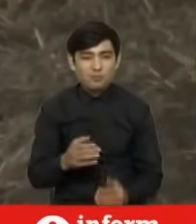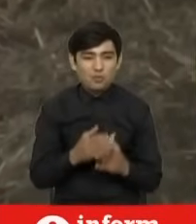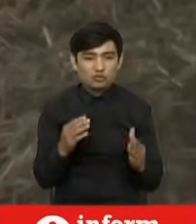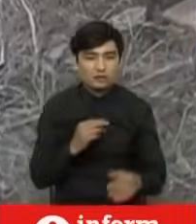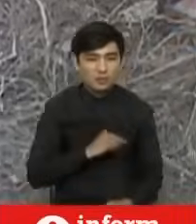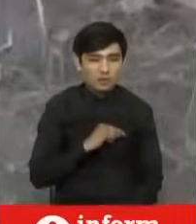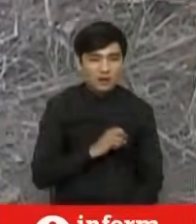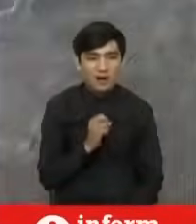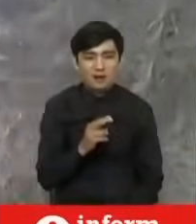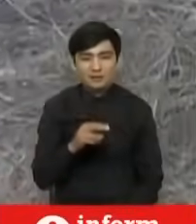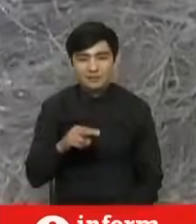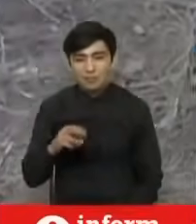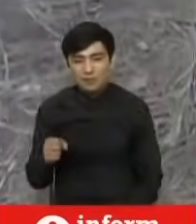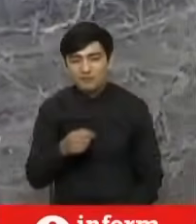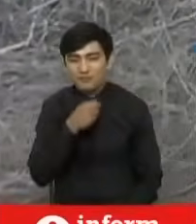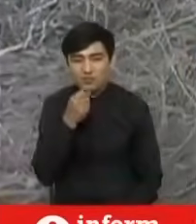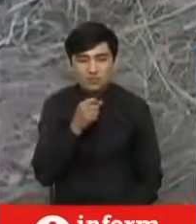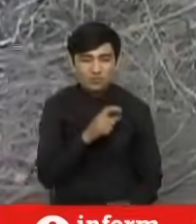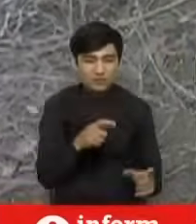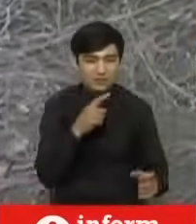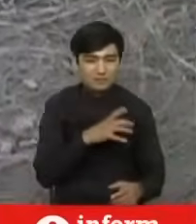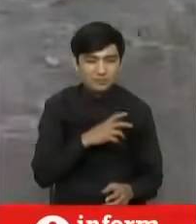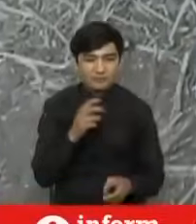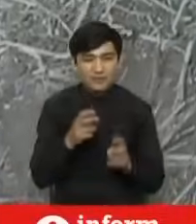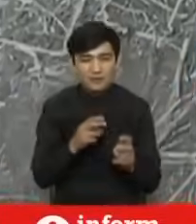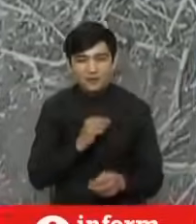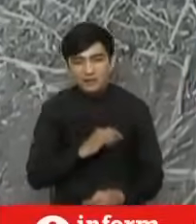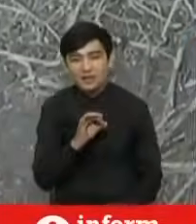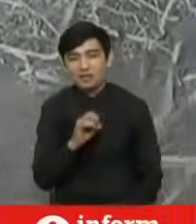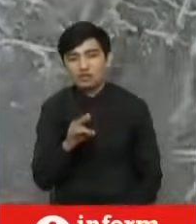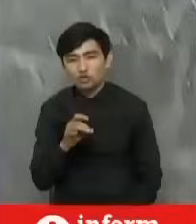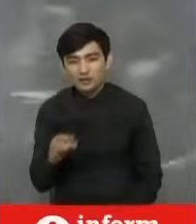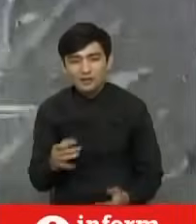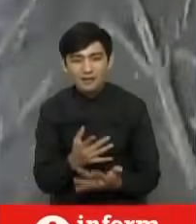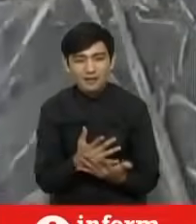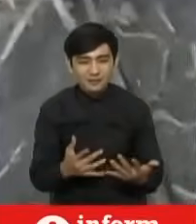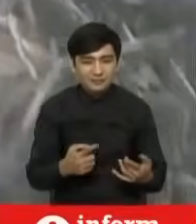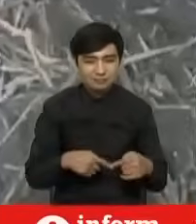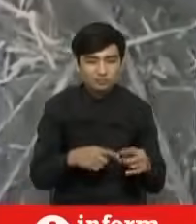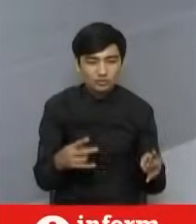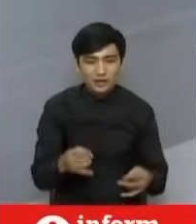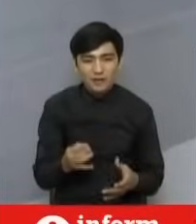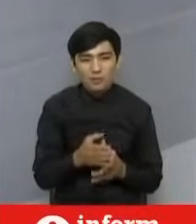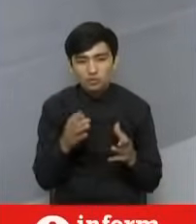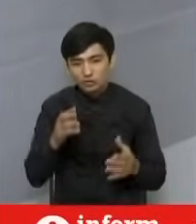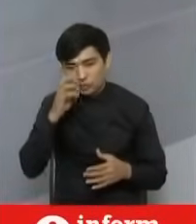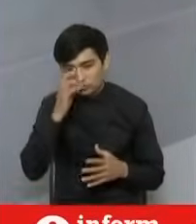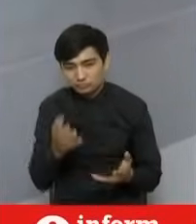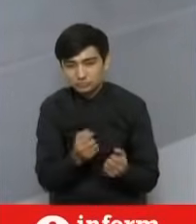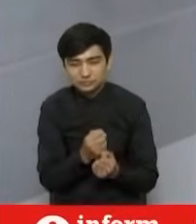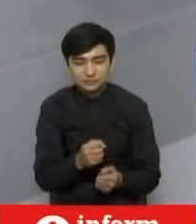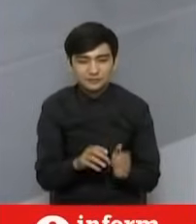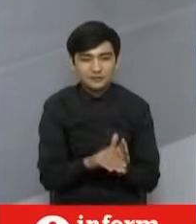сфере АПК – взрослые люди, говорят отечественные фермеры. Требуются инженеры в разных отраслях. В связи с этим большую поддержку государство намерено